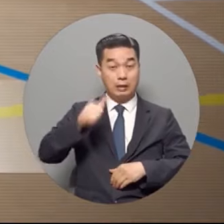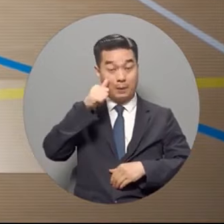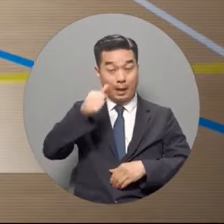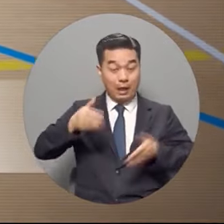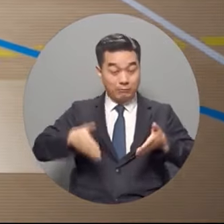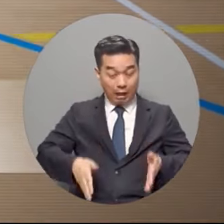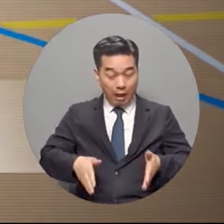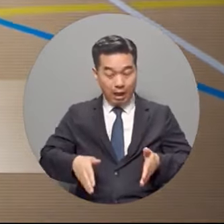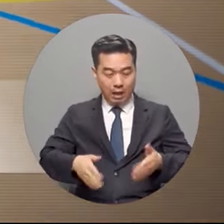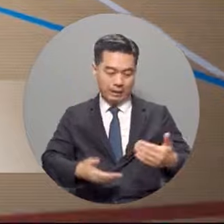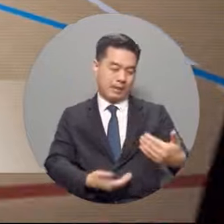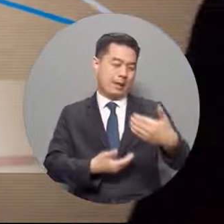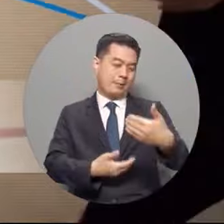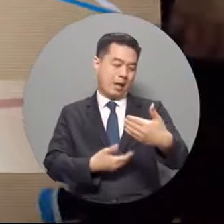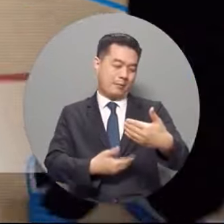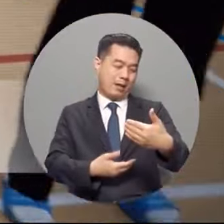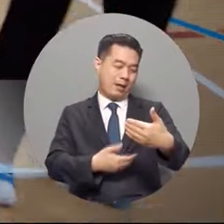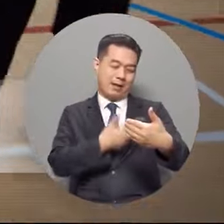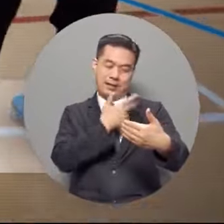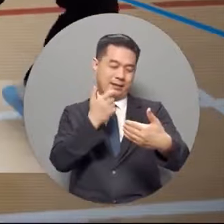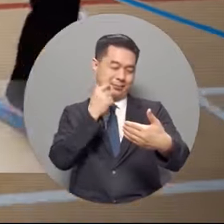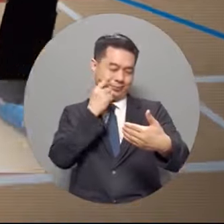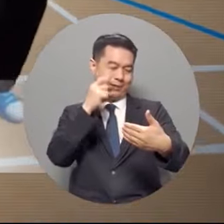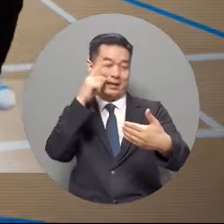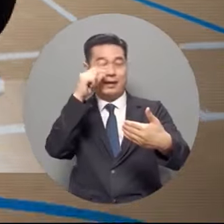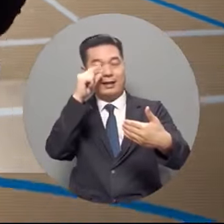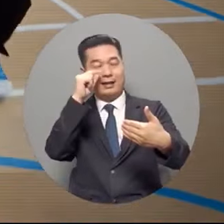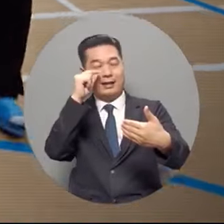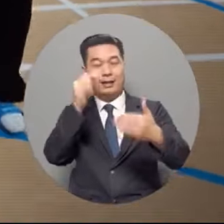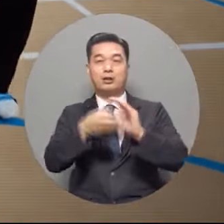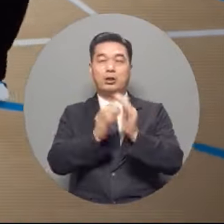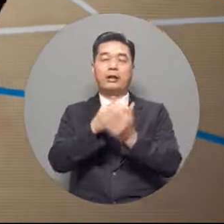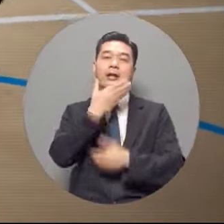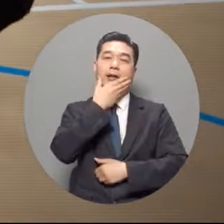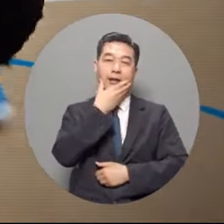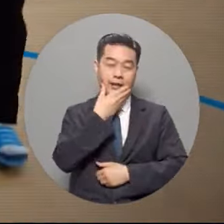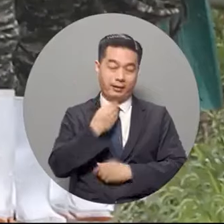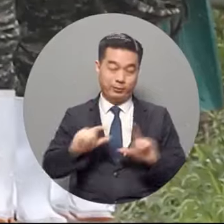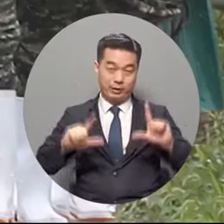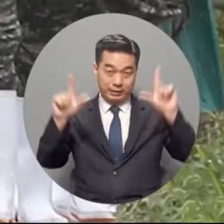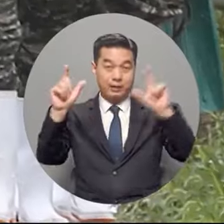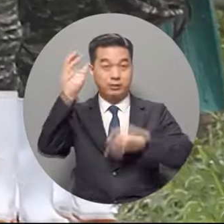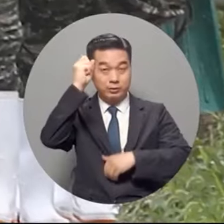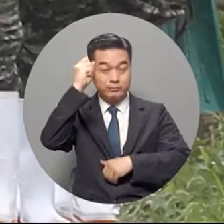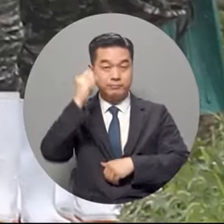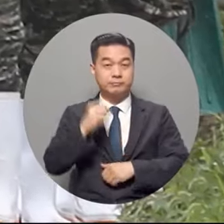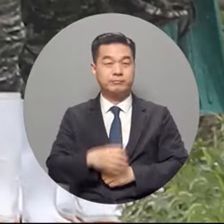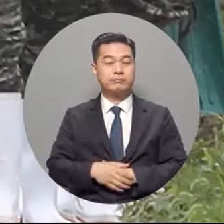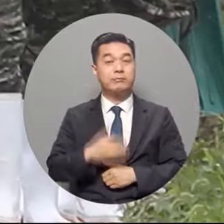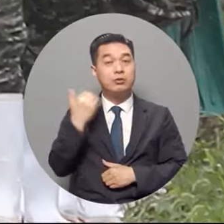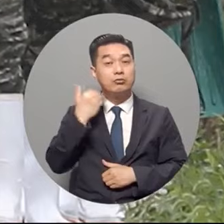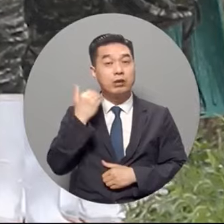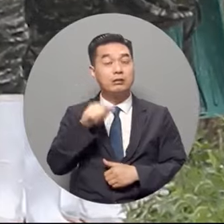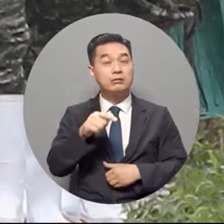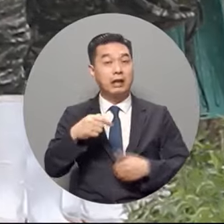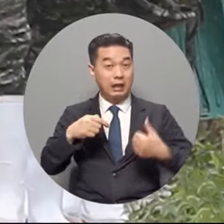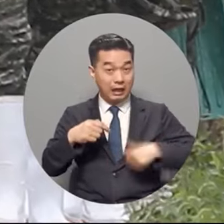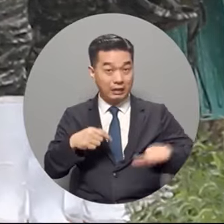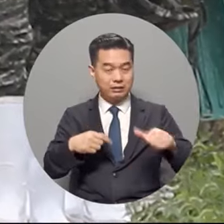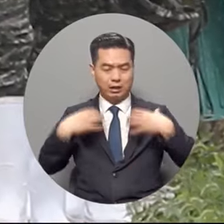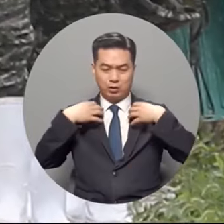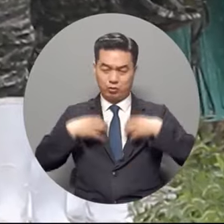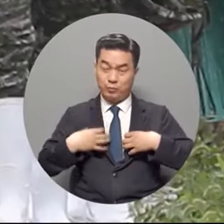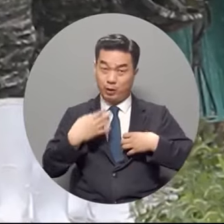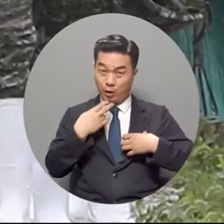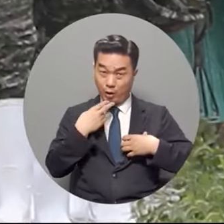쳐다보느라 잠들 수조차 없었던 그날의 행복을 어머니는 잊지 못합니다 누가 그 아들에게 구기도 입히지